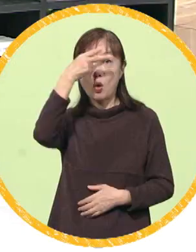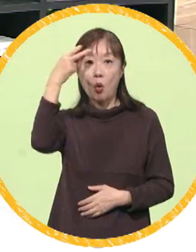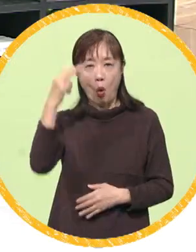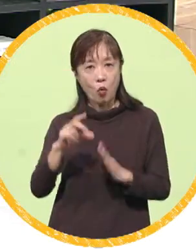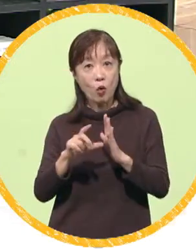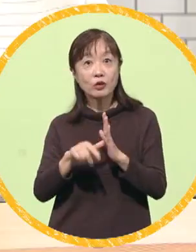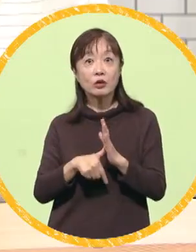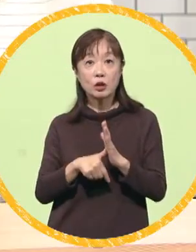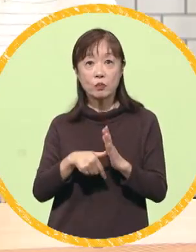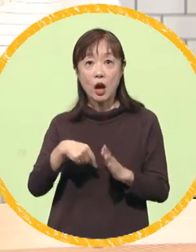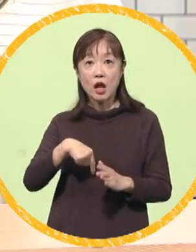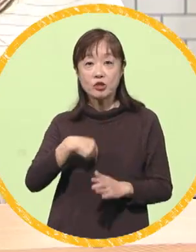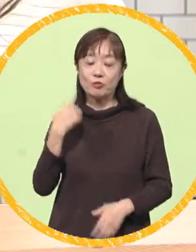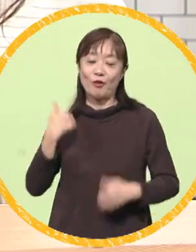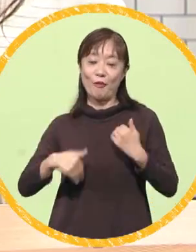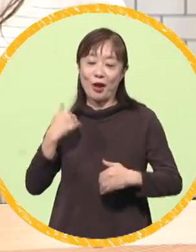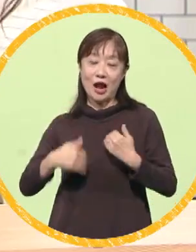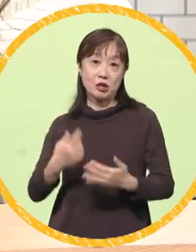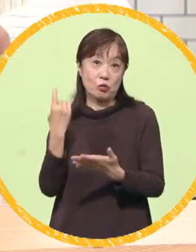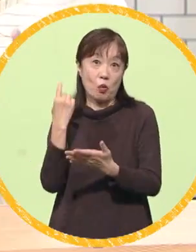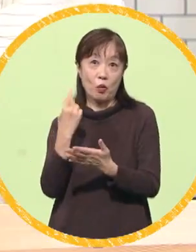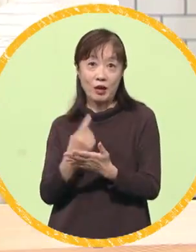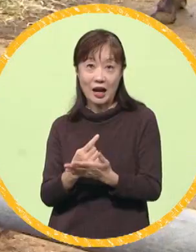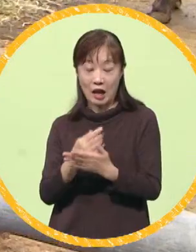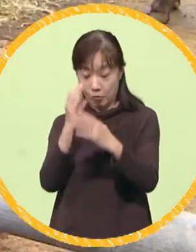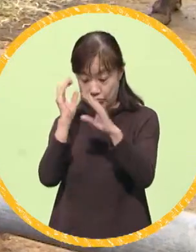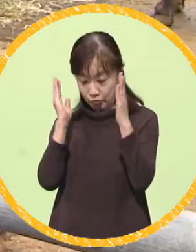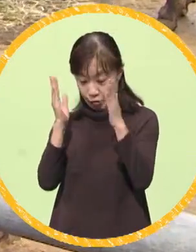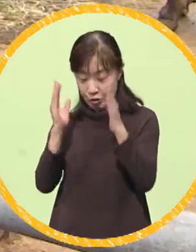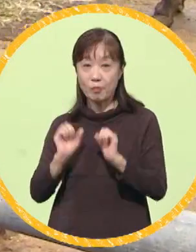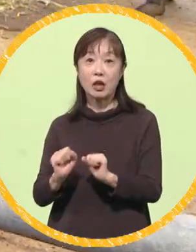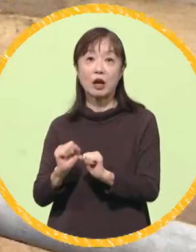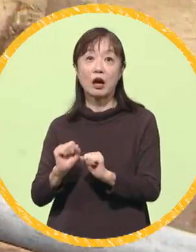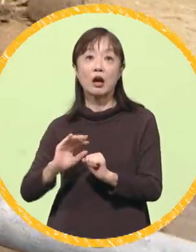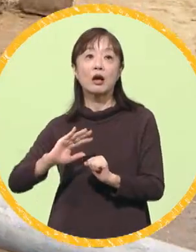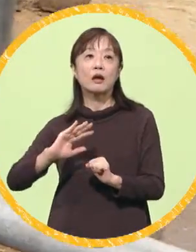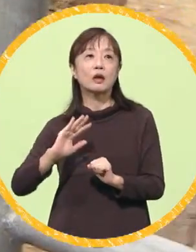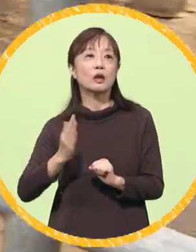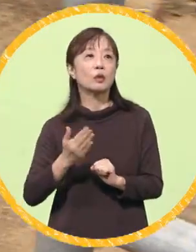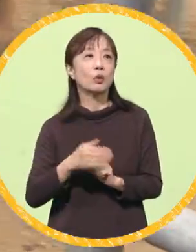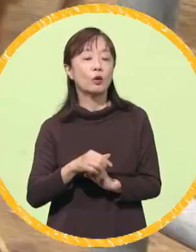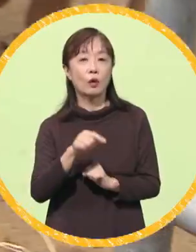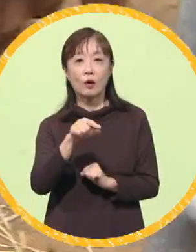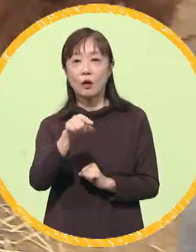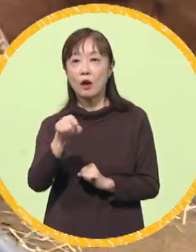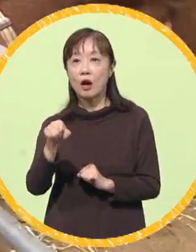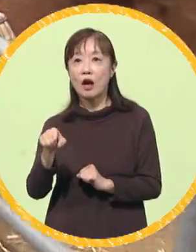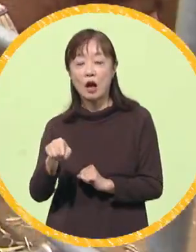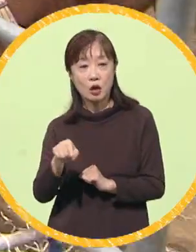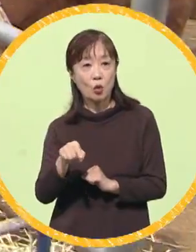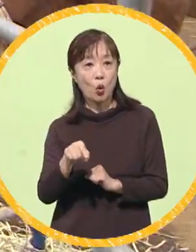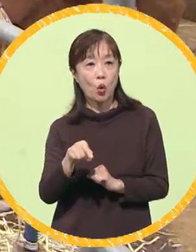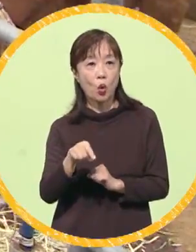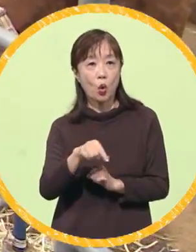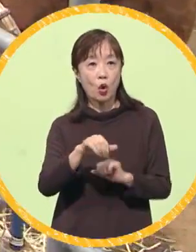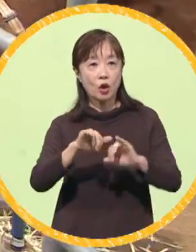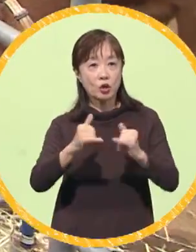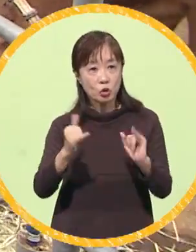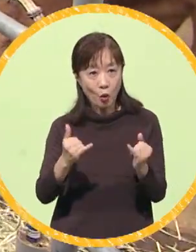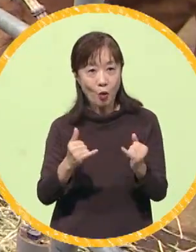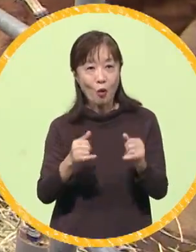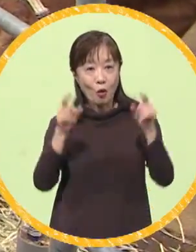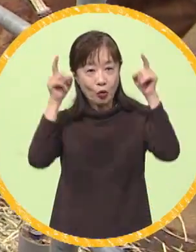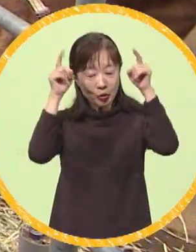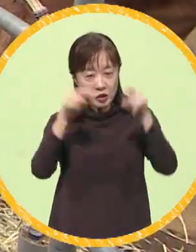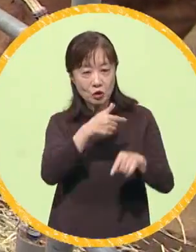ことばっか考えてたじゃないですか、うんうん、なのに消費者とか牛のことを考えて、そうそうそう、あの子たちの育て方まで気になっちゃう。 いや本当 に、ね、なんであんな